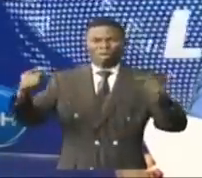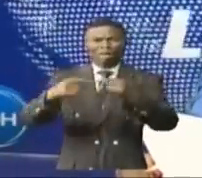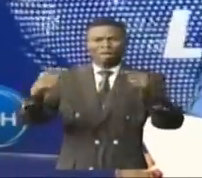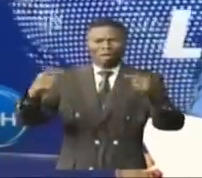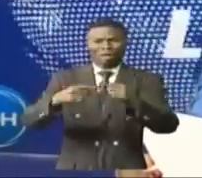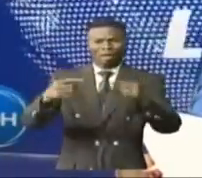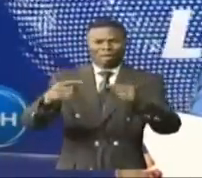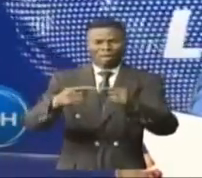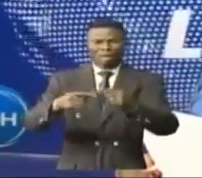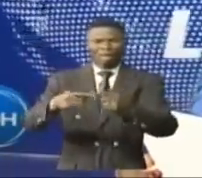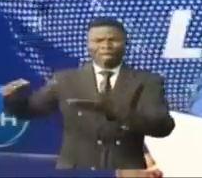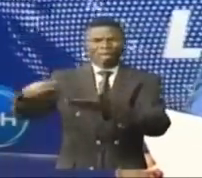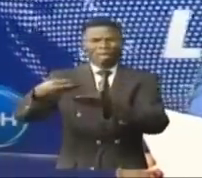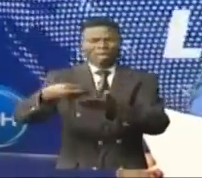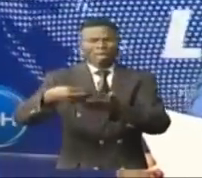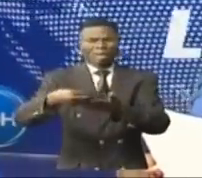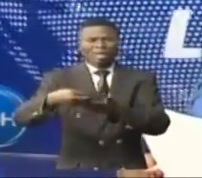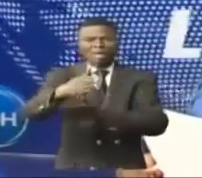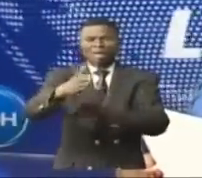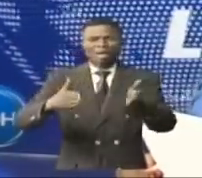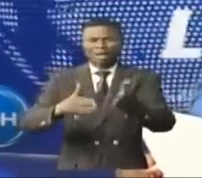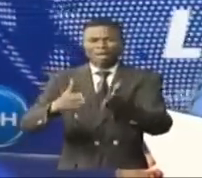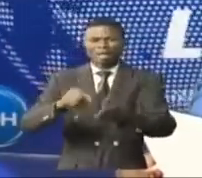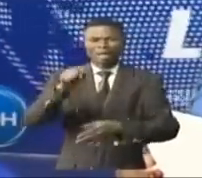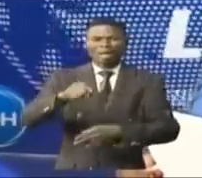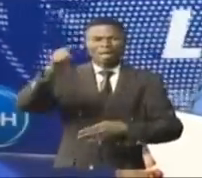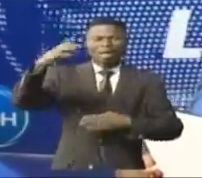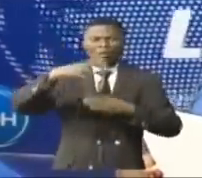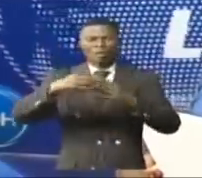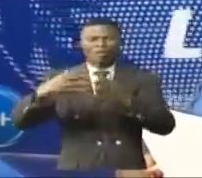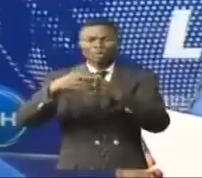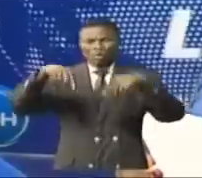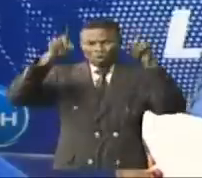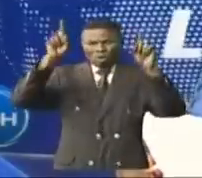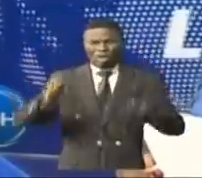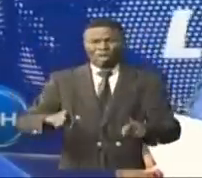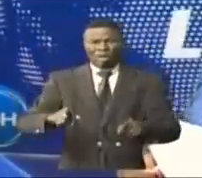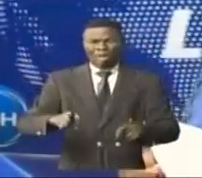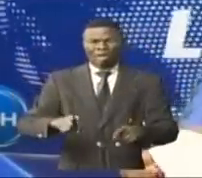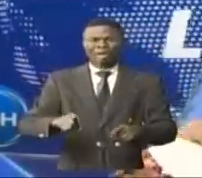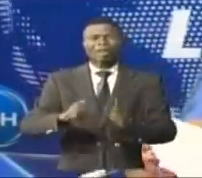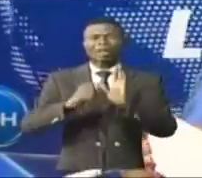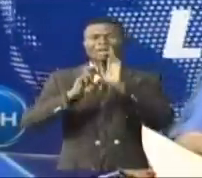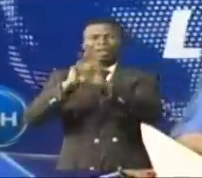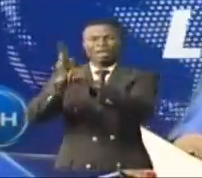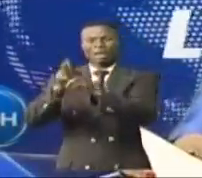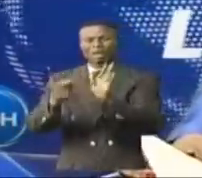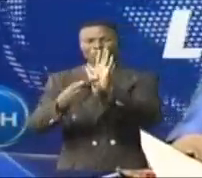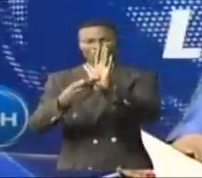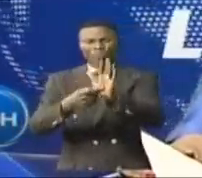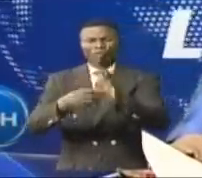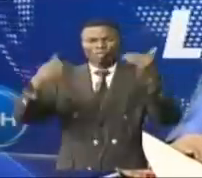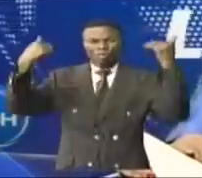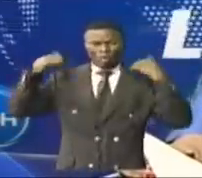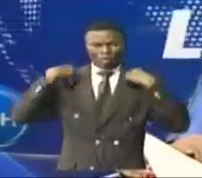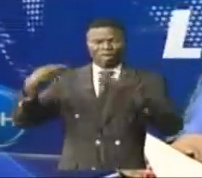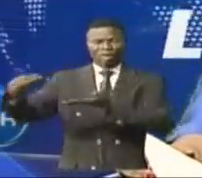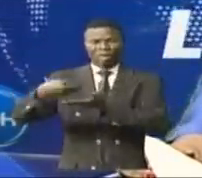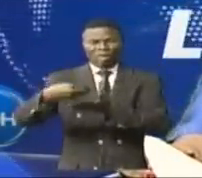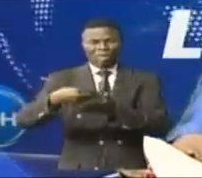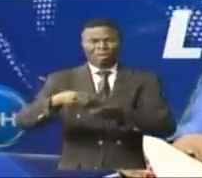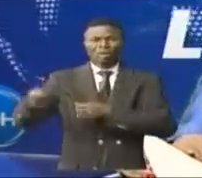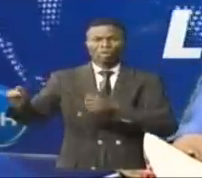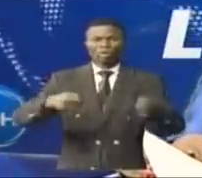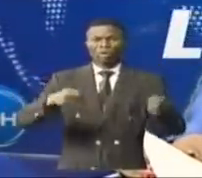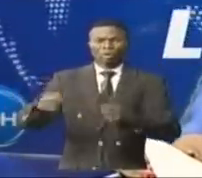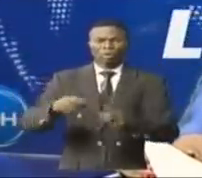pouvant générer 1 milliard de dollars américains l'année? Un rapport a été présenté par l'autorité de régulation des marchés